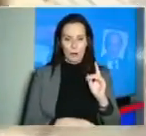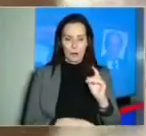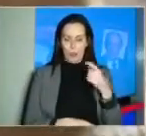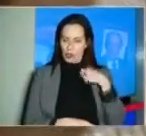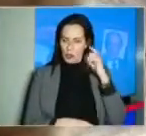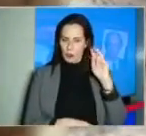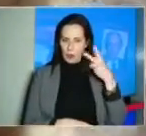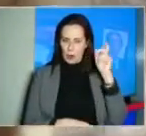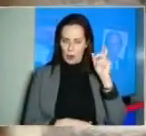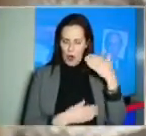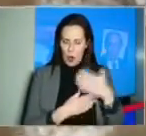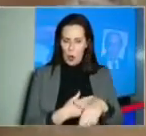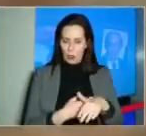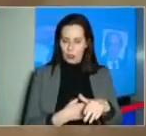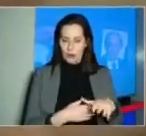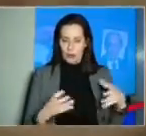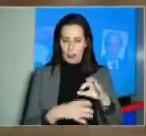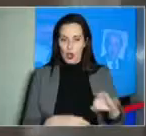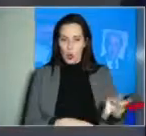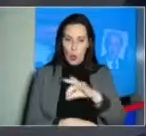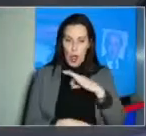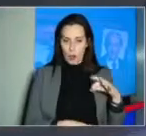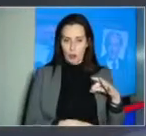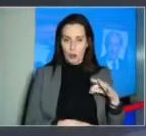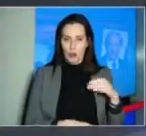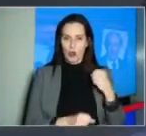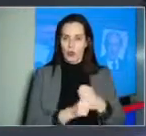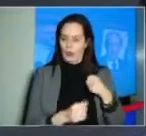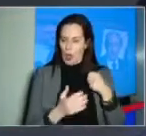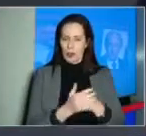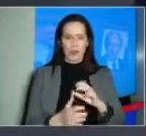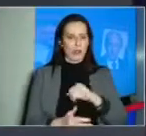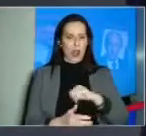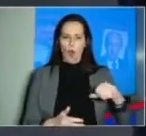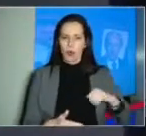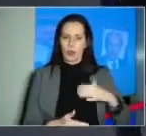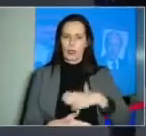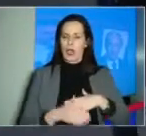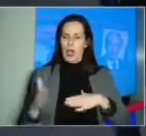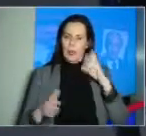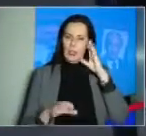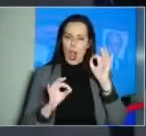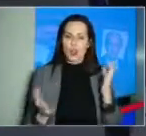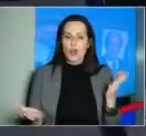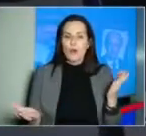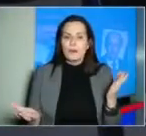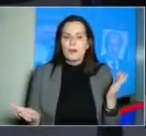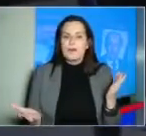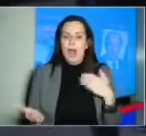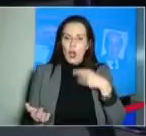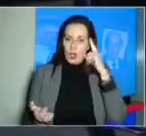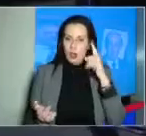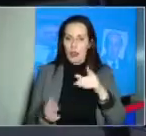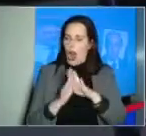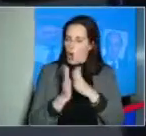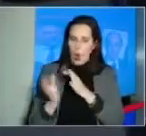מהשעתיים האחרונות מהסביבה של כחלון, שהוא ירוץ עד הסוף, הוא ישווק את עצמו כימין השפוי. לא יודעת בסדר. כמה זה...